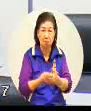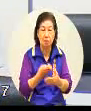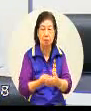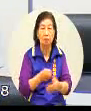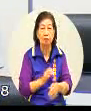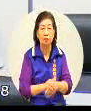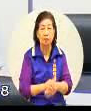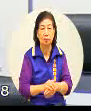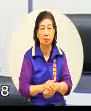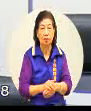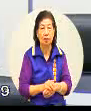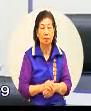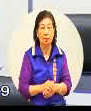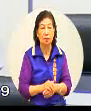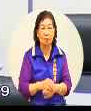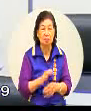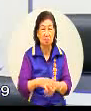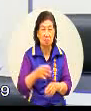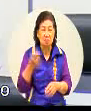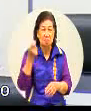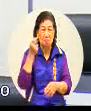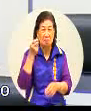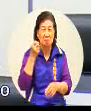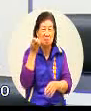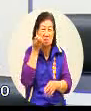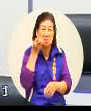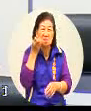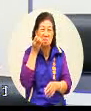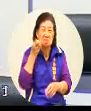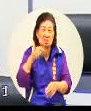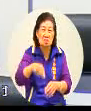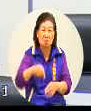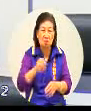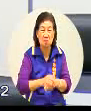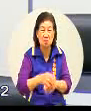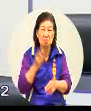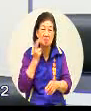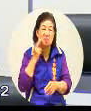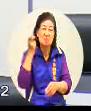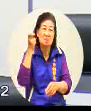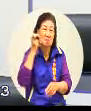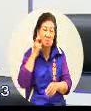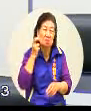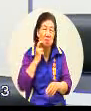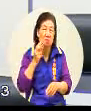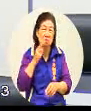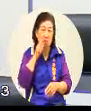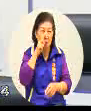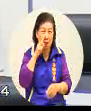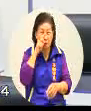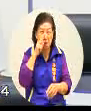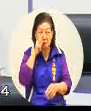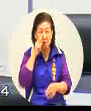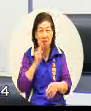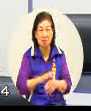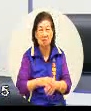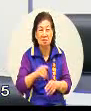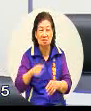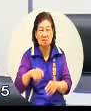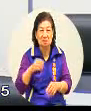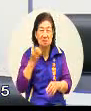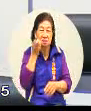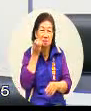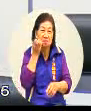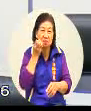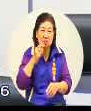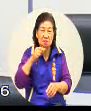吼，就是呢。要改啊，替身啊，所以真侪有一个有毒的物件，共生啊有毒的物件，足严重